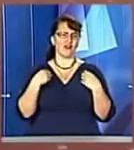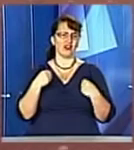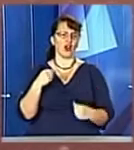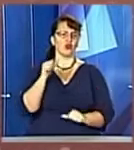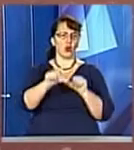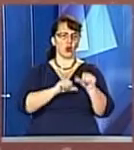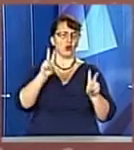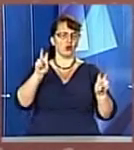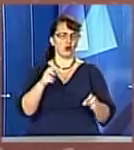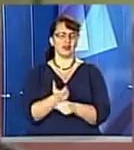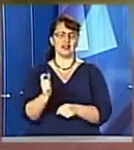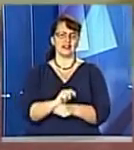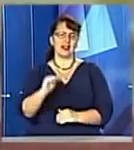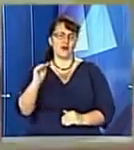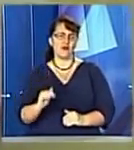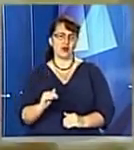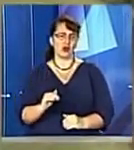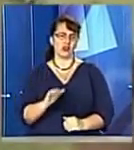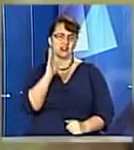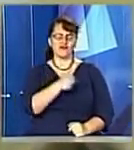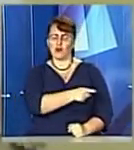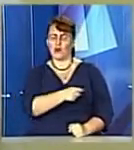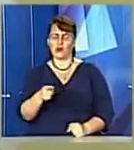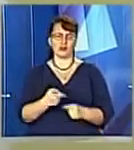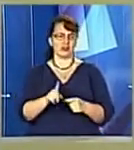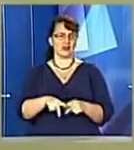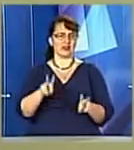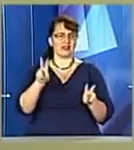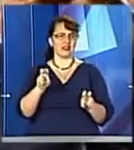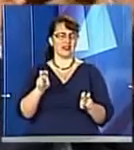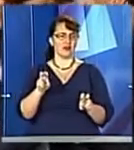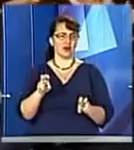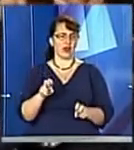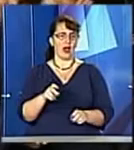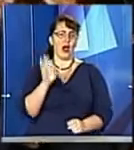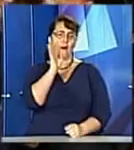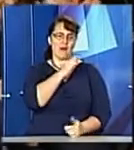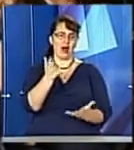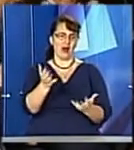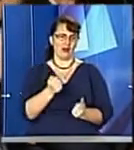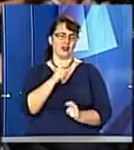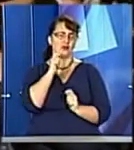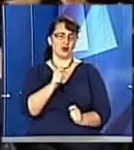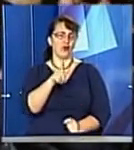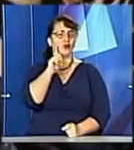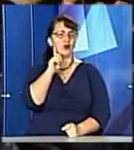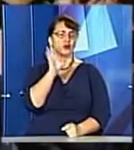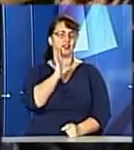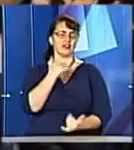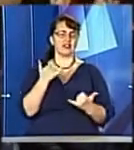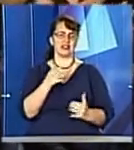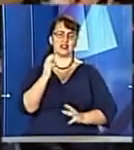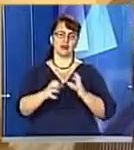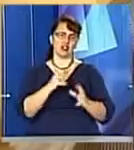наймолодша лауреатка за всю історію цієї премії. Однак нагороду отримала мати дівчинки, бо юна спортсменка зараз на